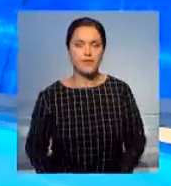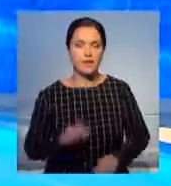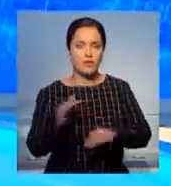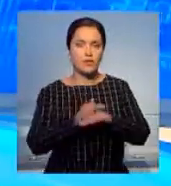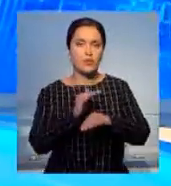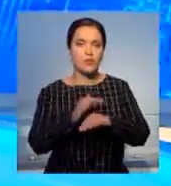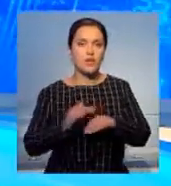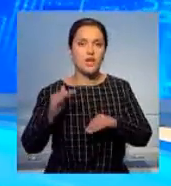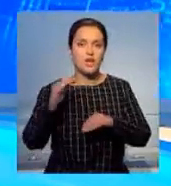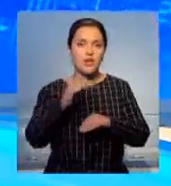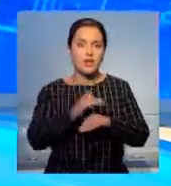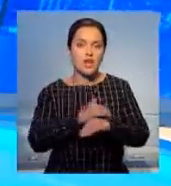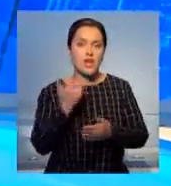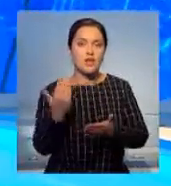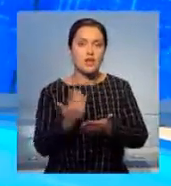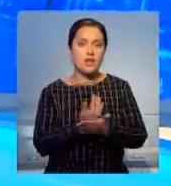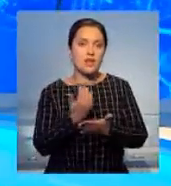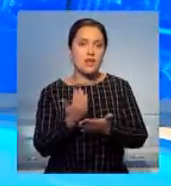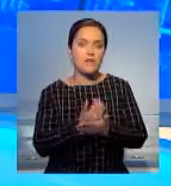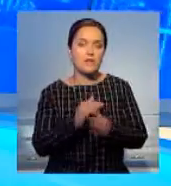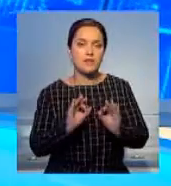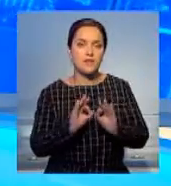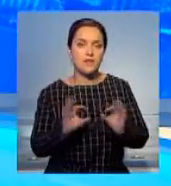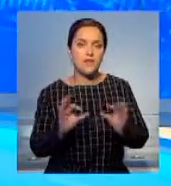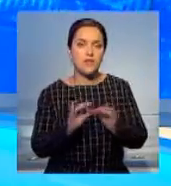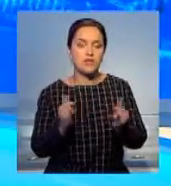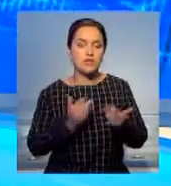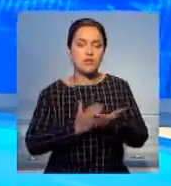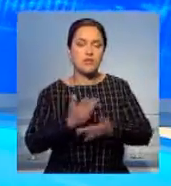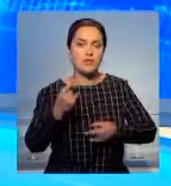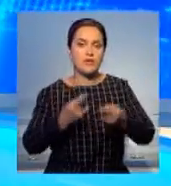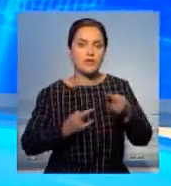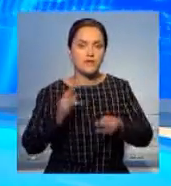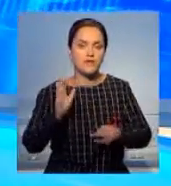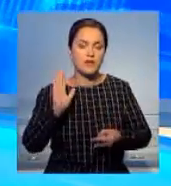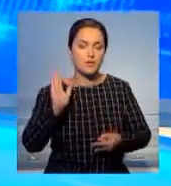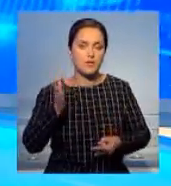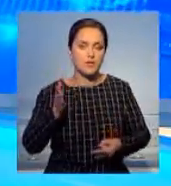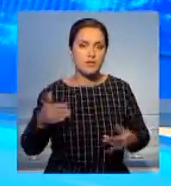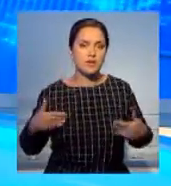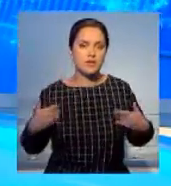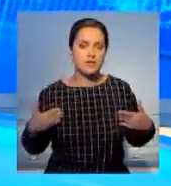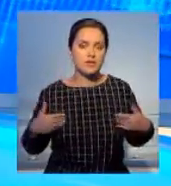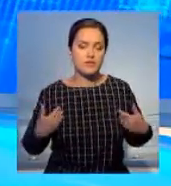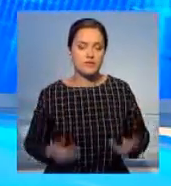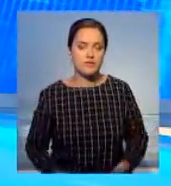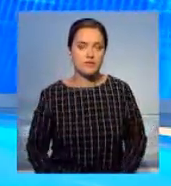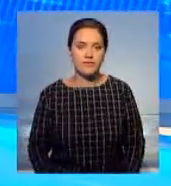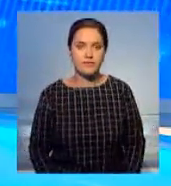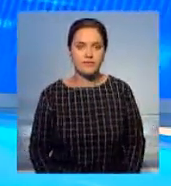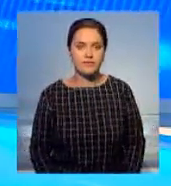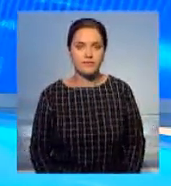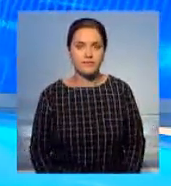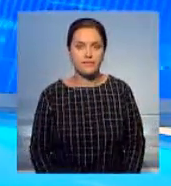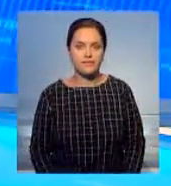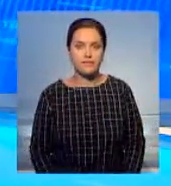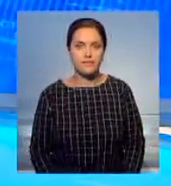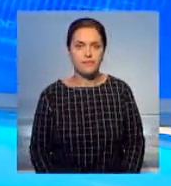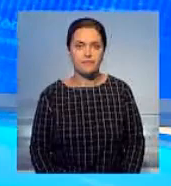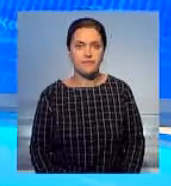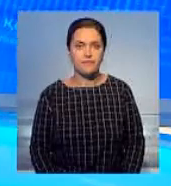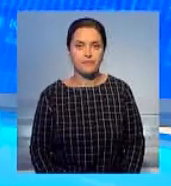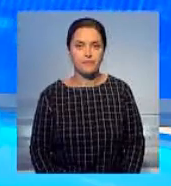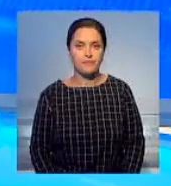Добрый вечер. О событиях в стране и мире к этому часу расскажу вам я, Сергей Гергель, и мои коллеги из информационной службы телеканала «Хабар-24». Сурдоперевод